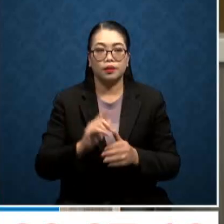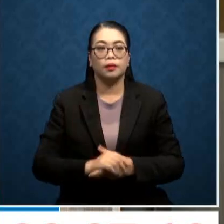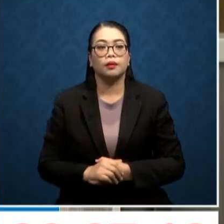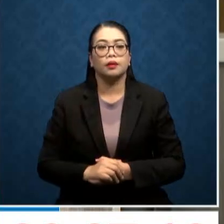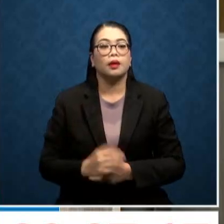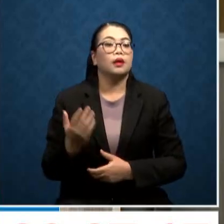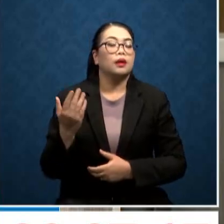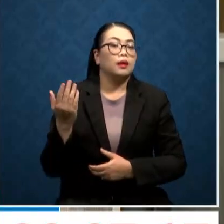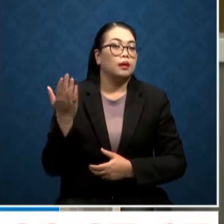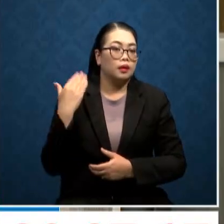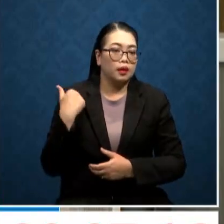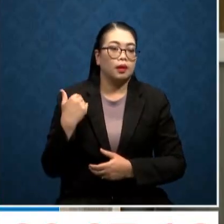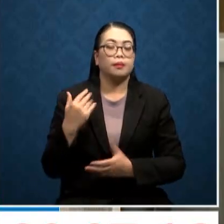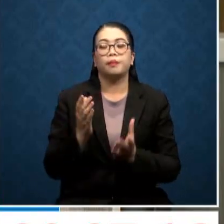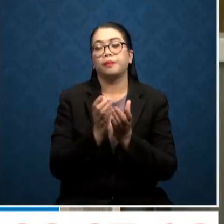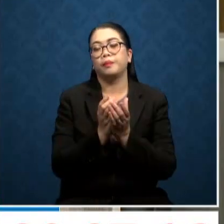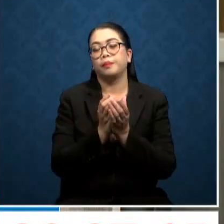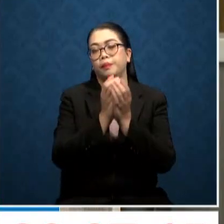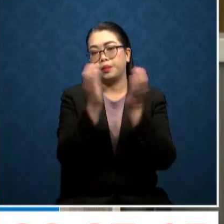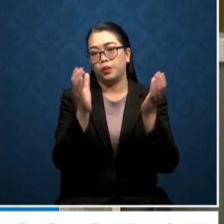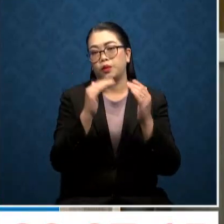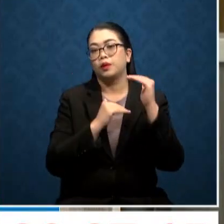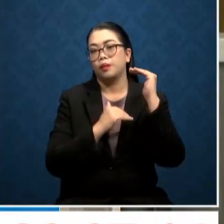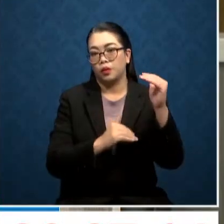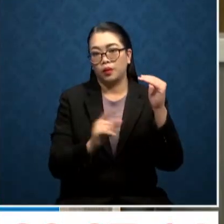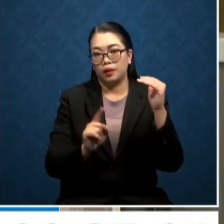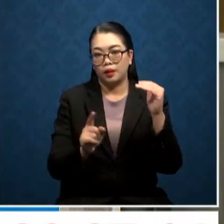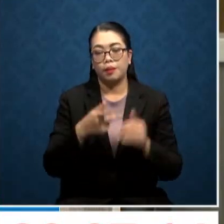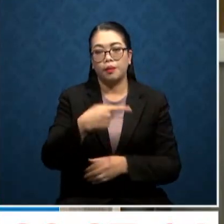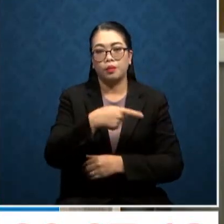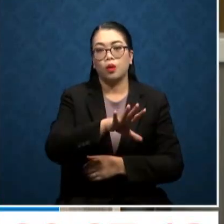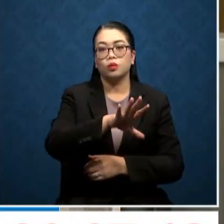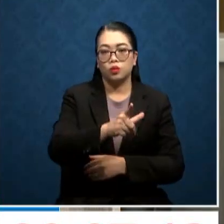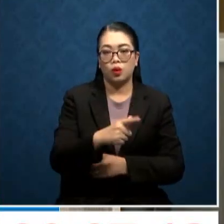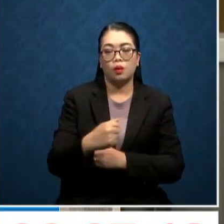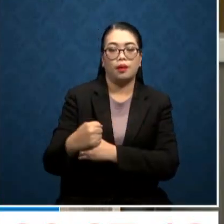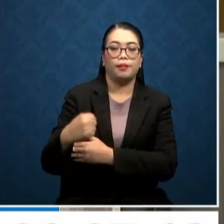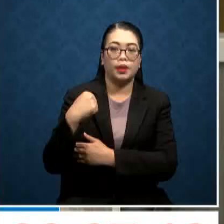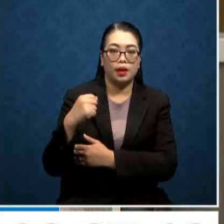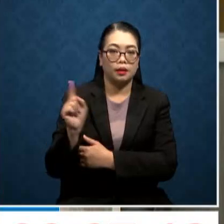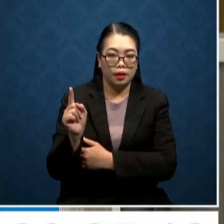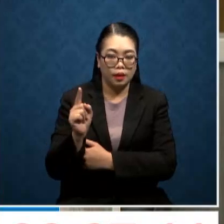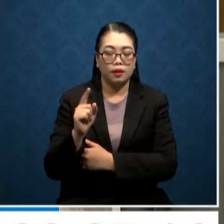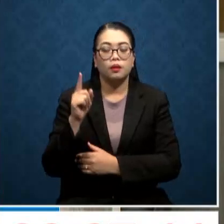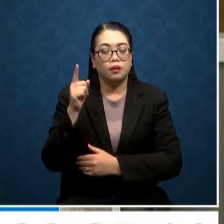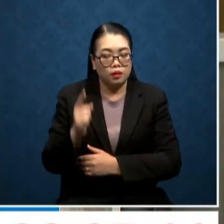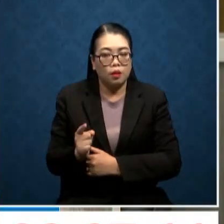เดิมเนี่ยในรัฐธรรมนูญเนี่ยครับกำหนดให้ปปช.มีเป็นผู้มีอำนาจในการที่จะต้